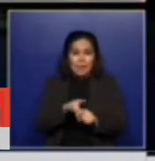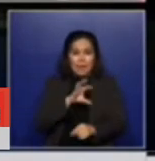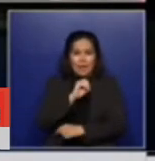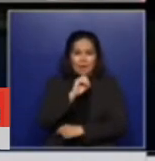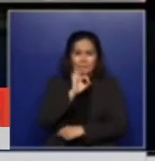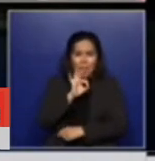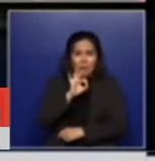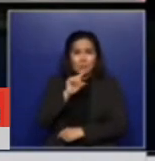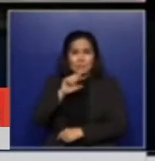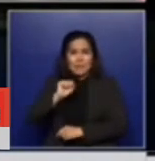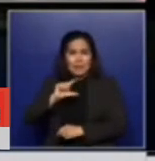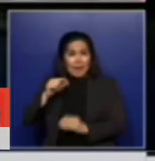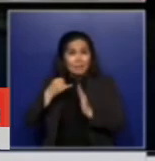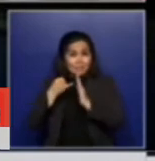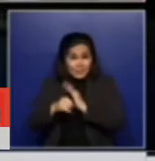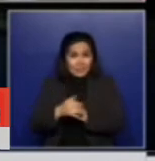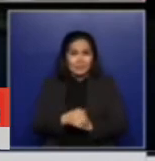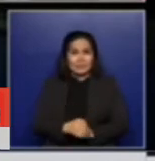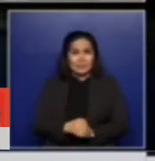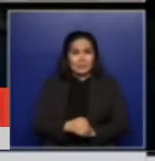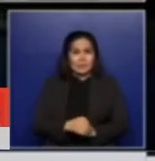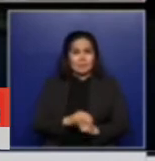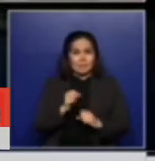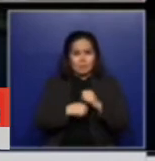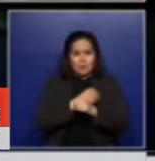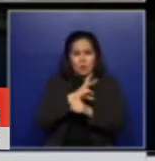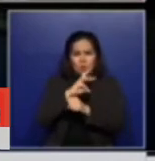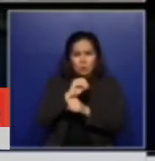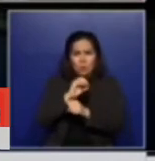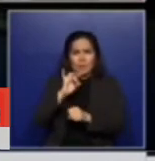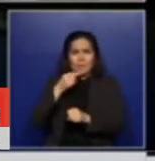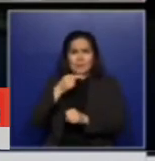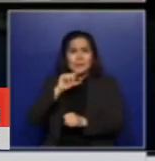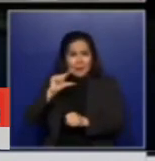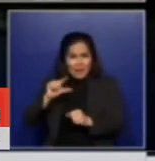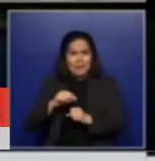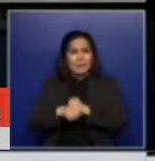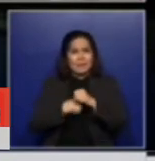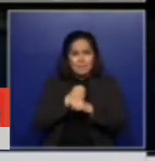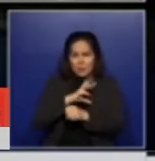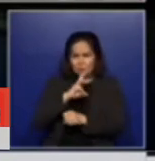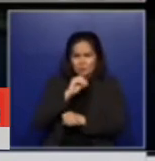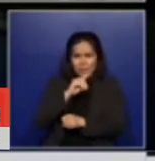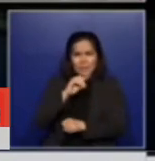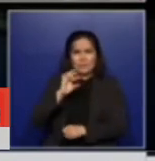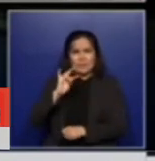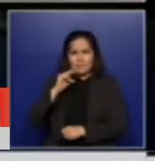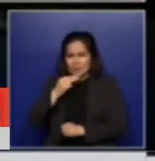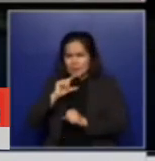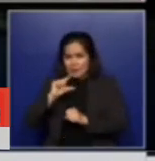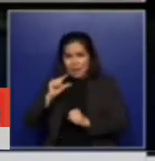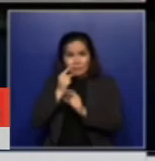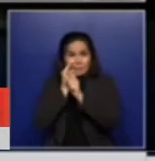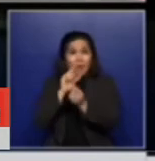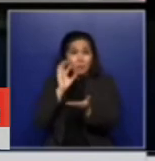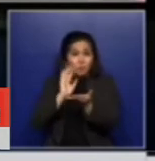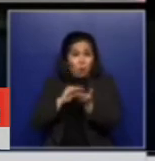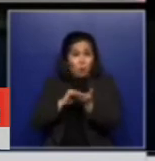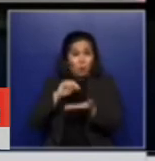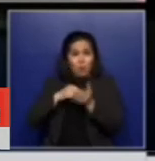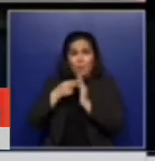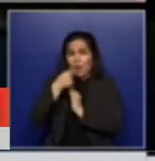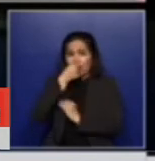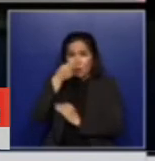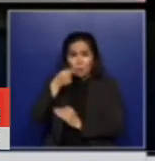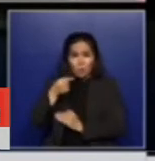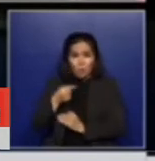ปี60 80,000 กว่าล้านปี61 70,000 กว่าล้านเนี่ยแหละครับท่านประธานครับเห็น